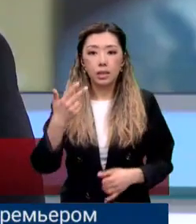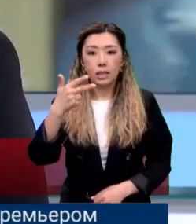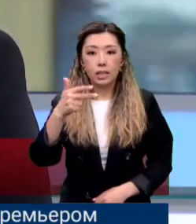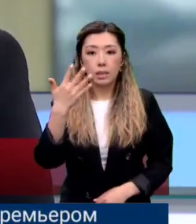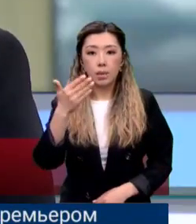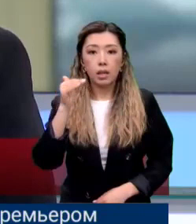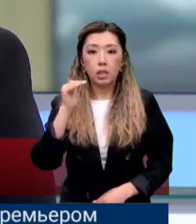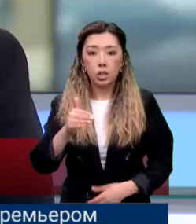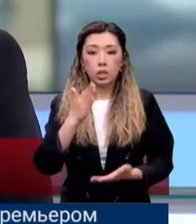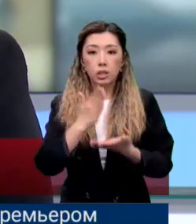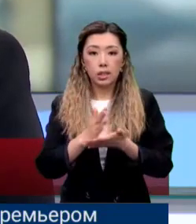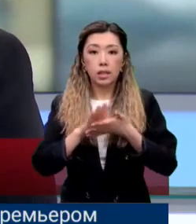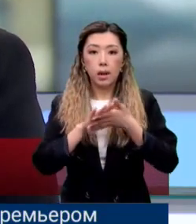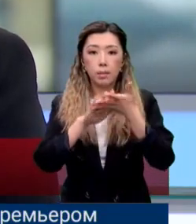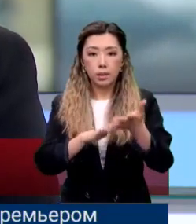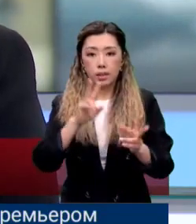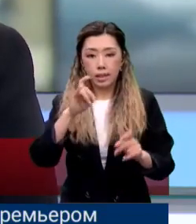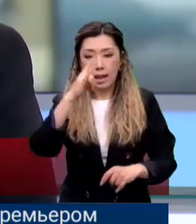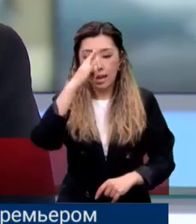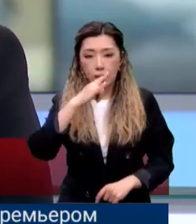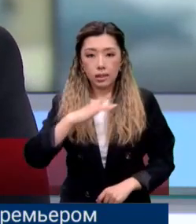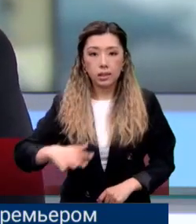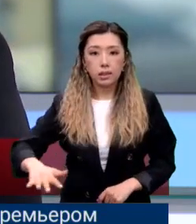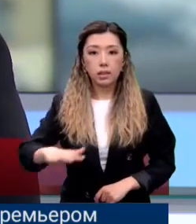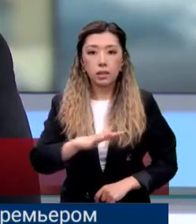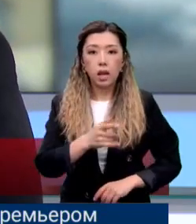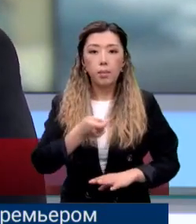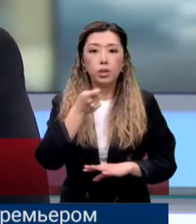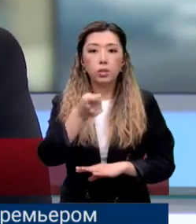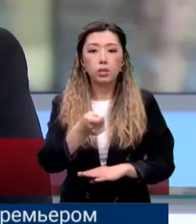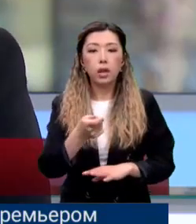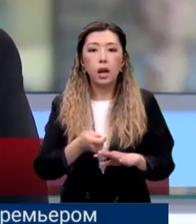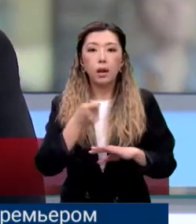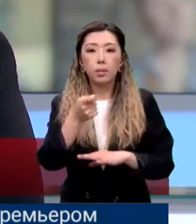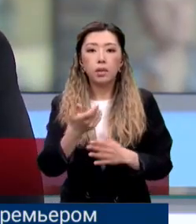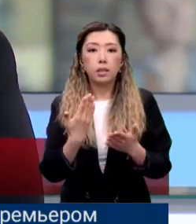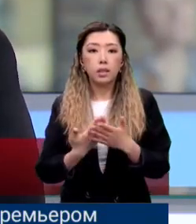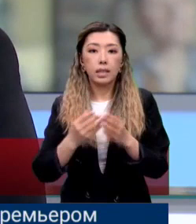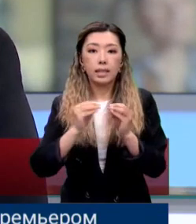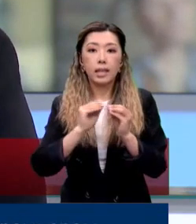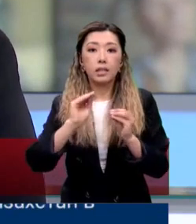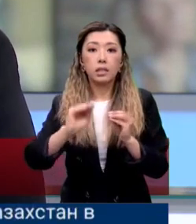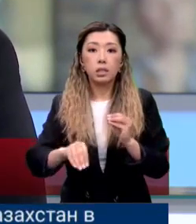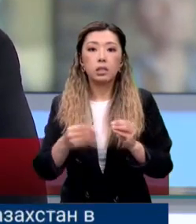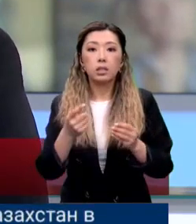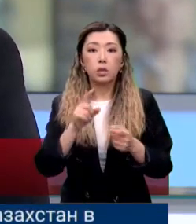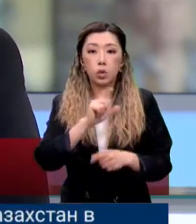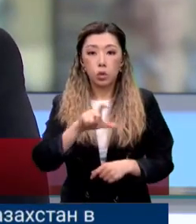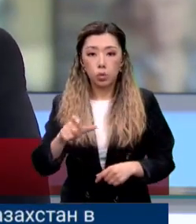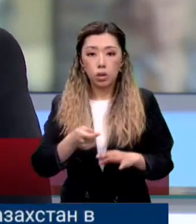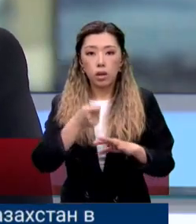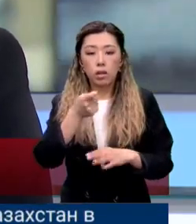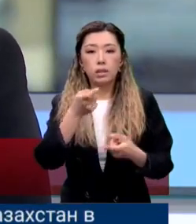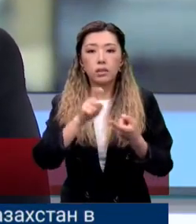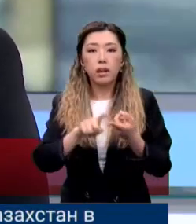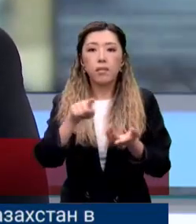тысяч обращений есть со всего Казахстана. Какие это обращения? Ну, порядка 10 тысяч, это в целом люди